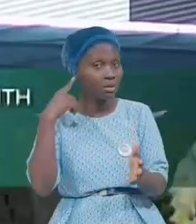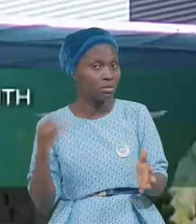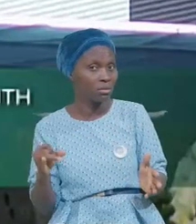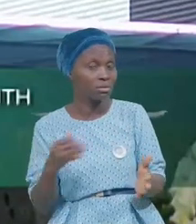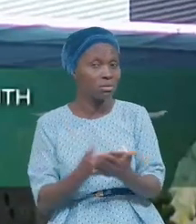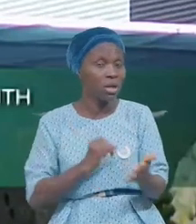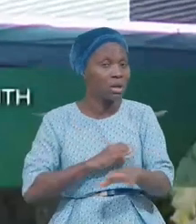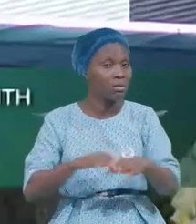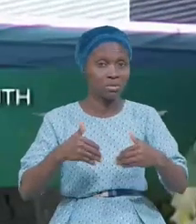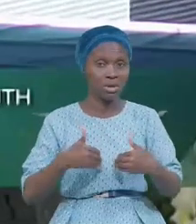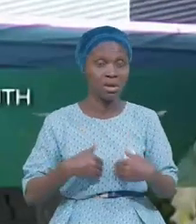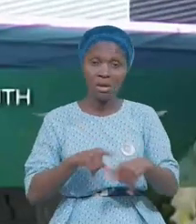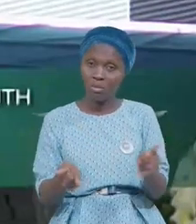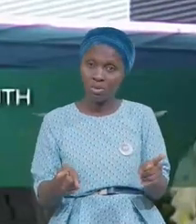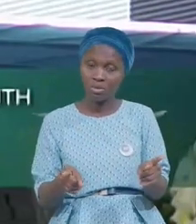que j'ai,